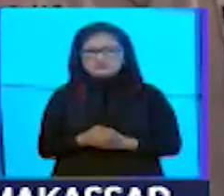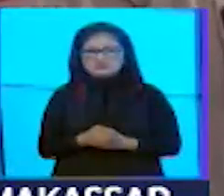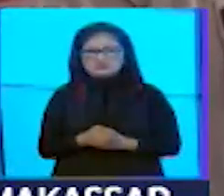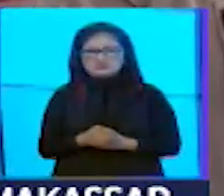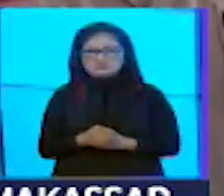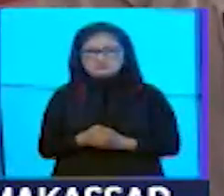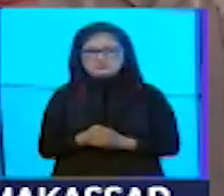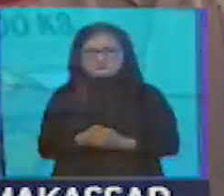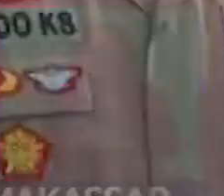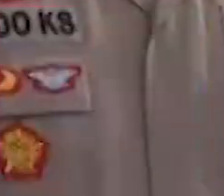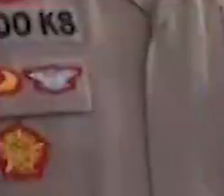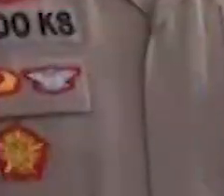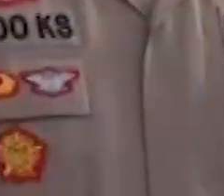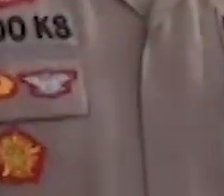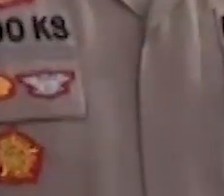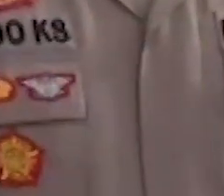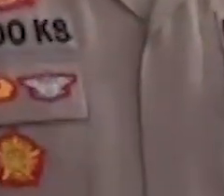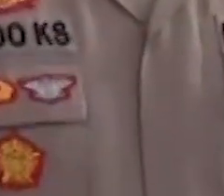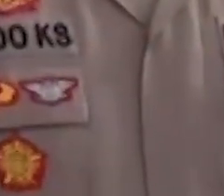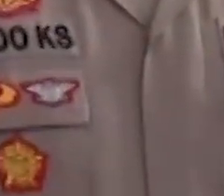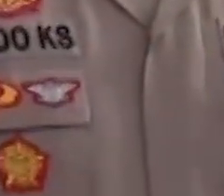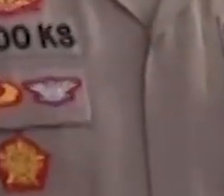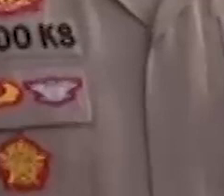diambil itu dikonsumsi dan dijual